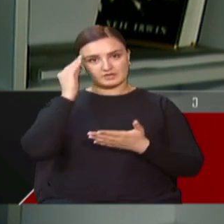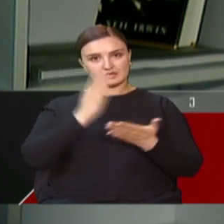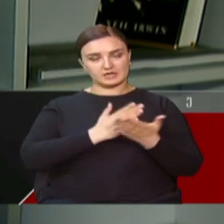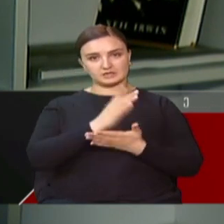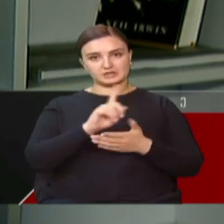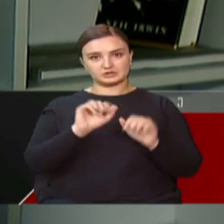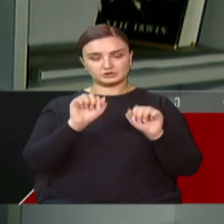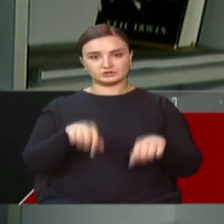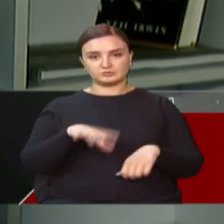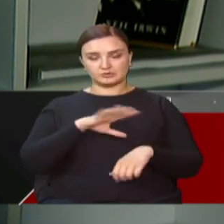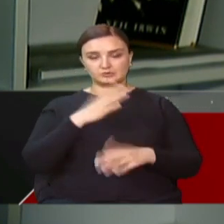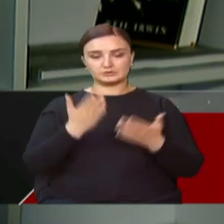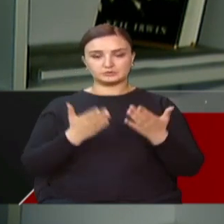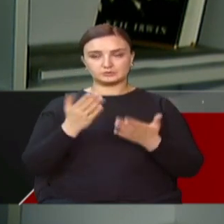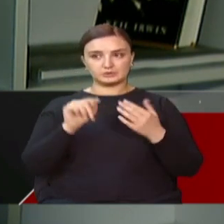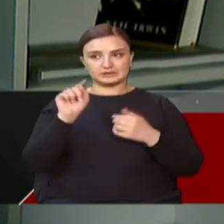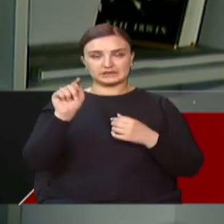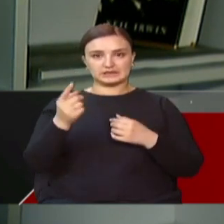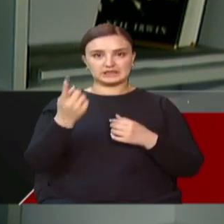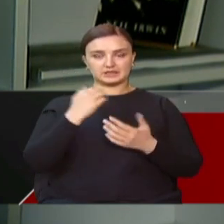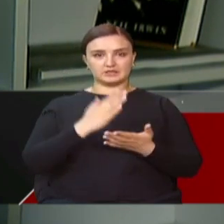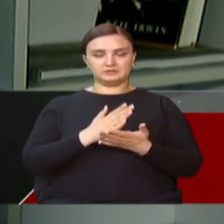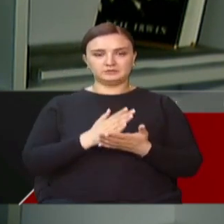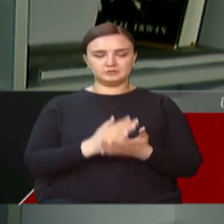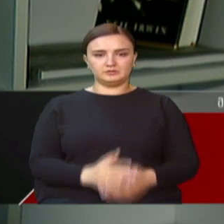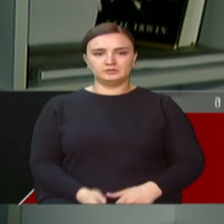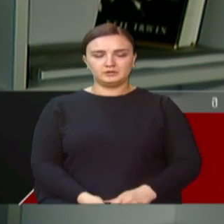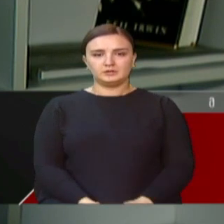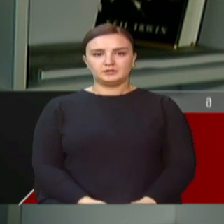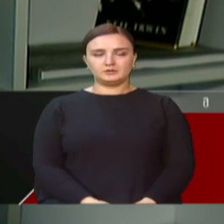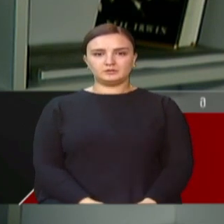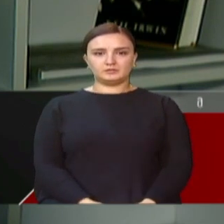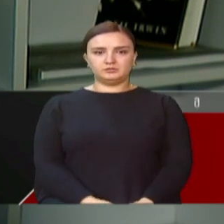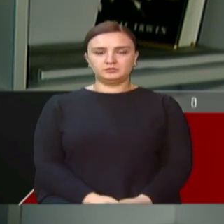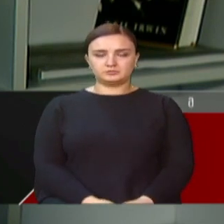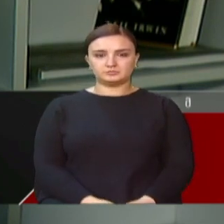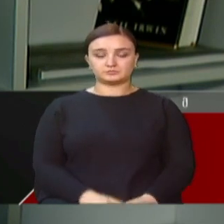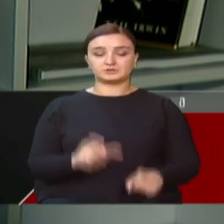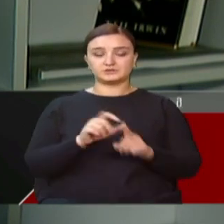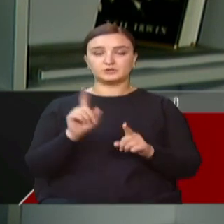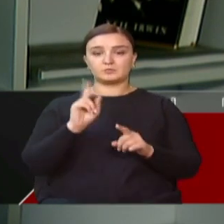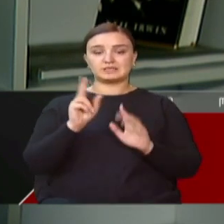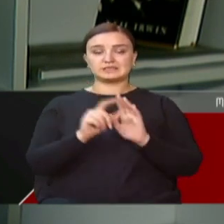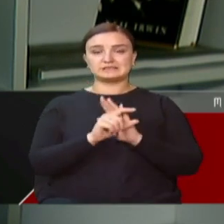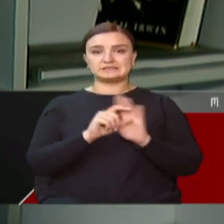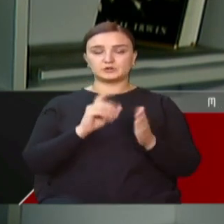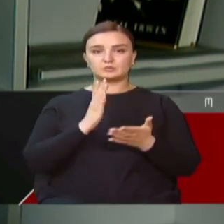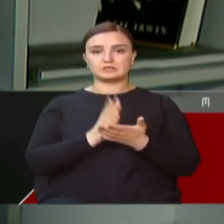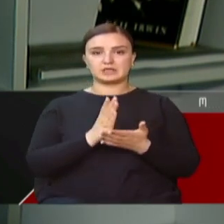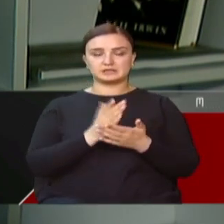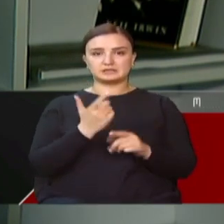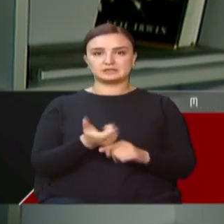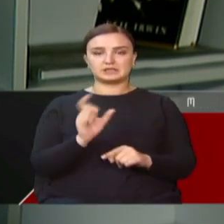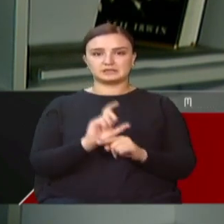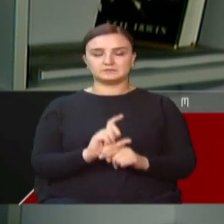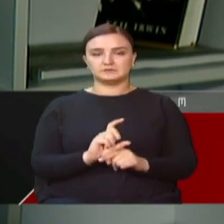იყოს თუ იქიდან მოვიდა მესიჯი რომ ეს კანდიდატის სტატუსი არის ან